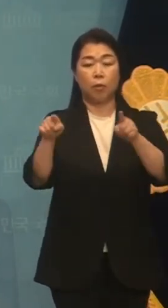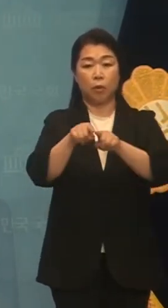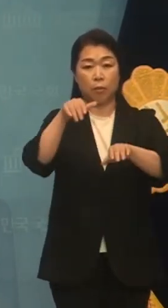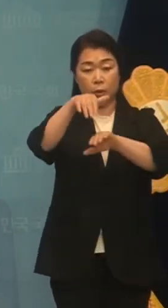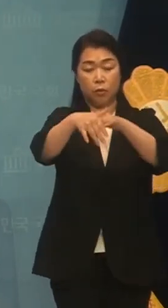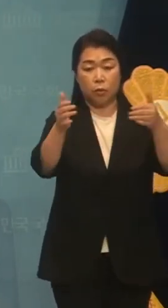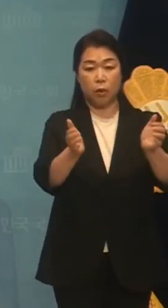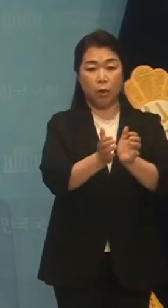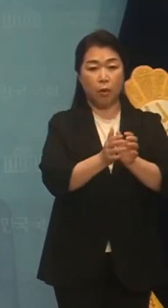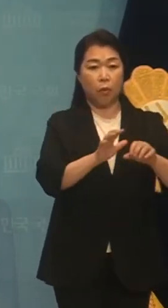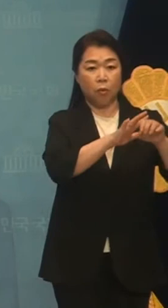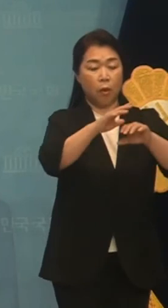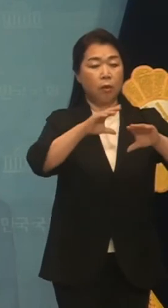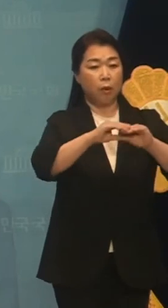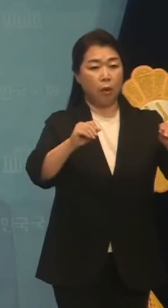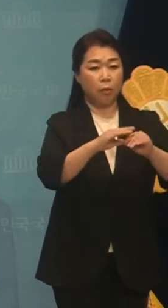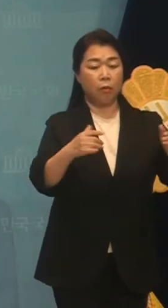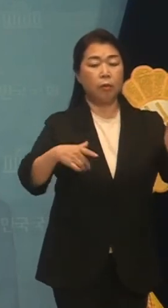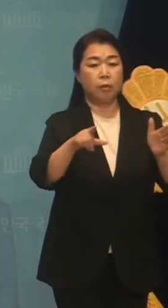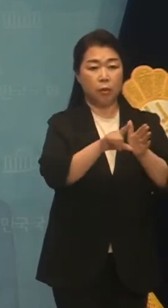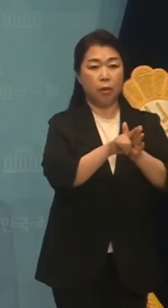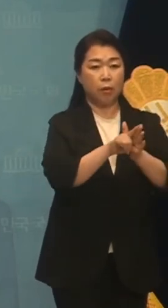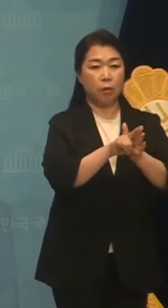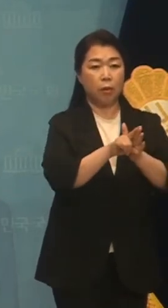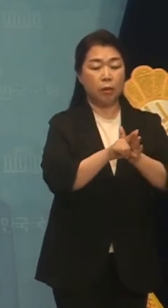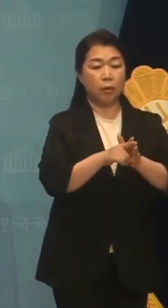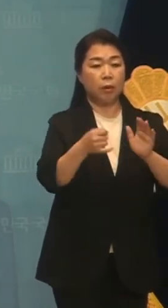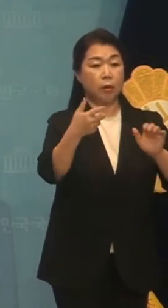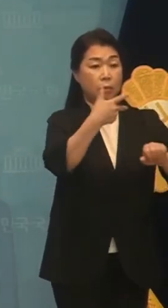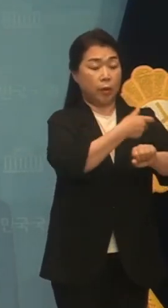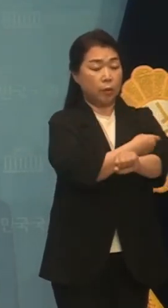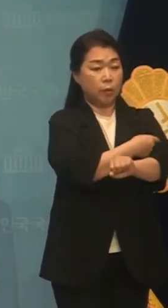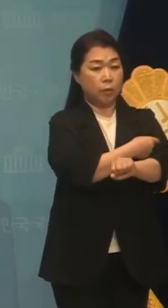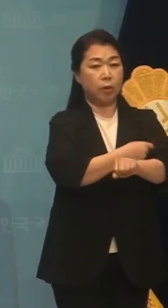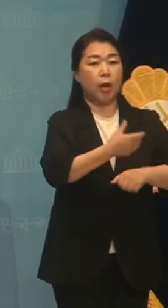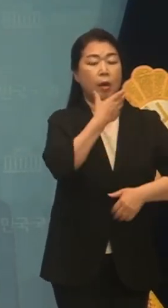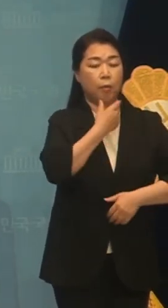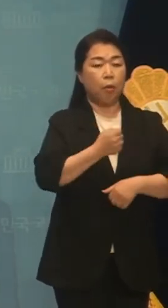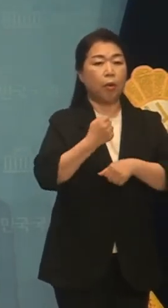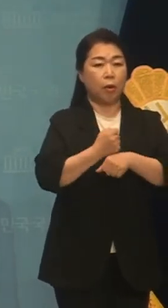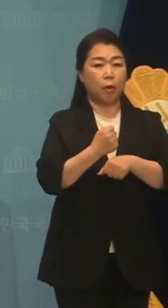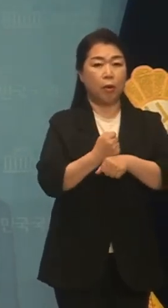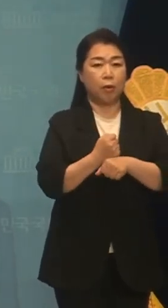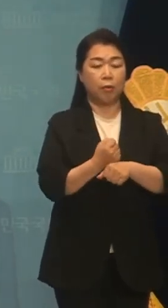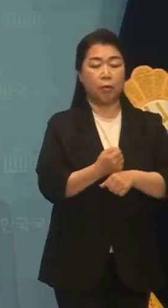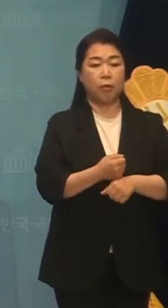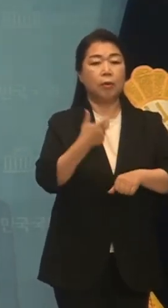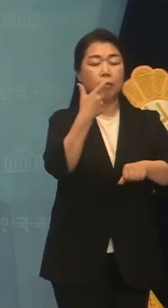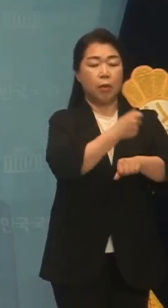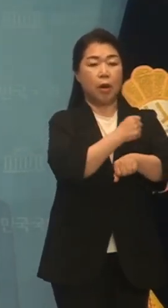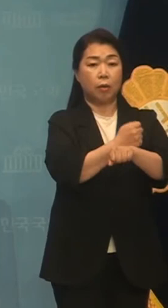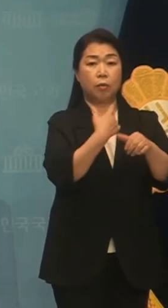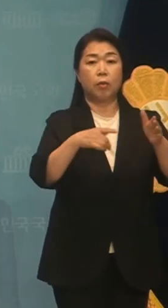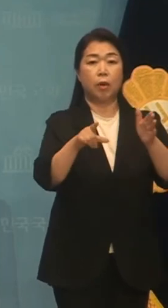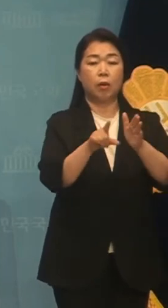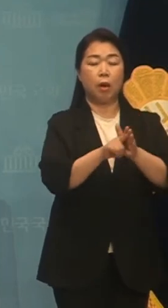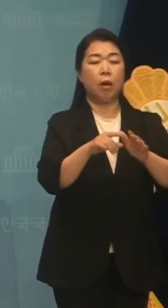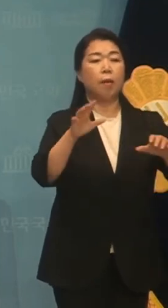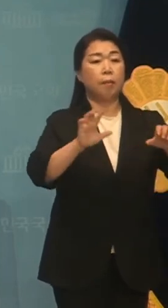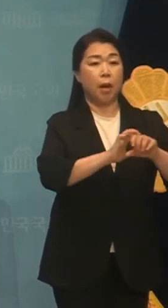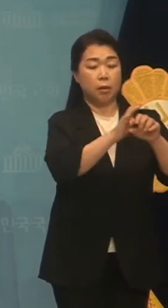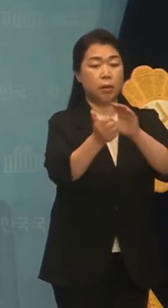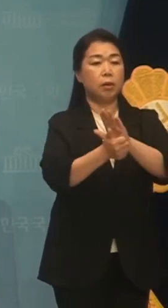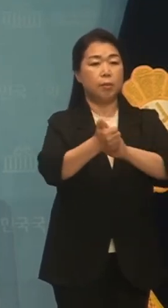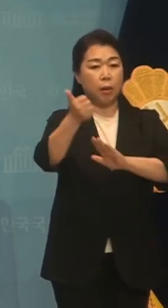더불어민주당은 코로나 대응에 있어 인류과학의 산물인 백신 접종을 행복하게 막기 위한 백신은